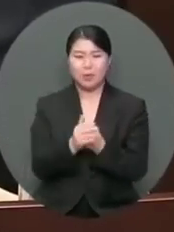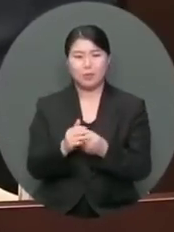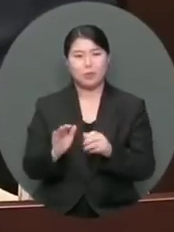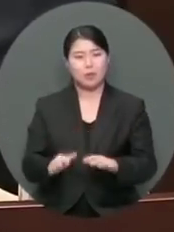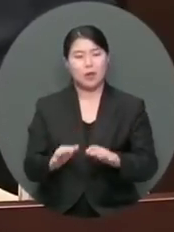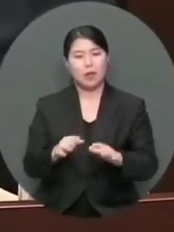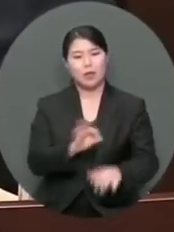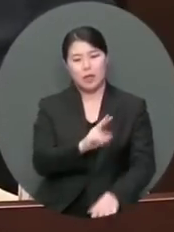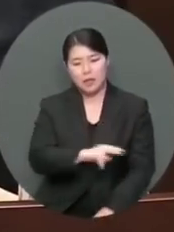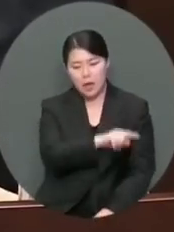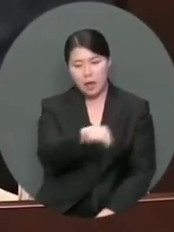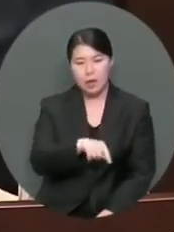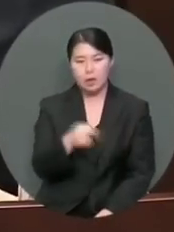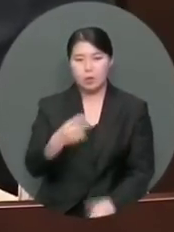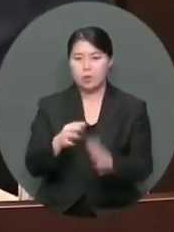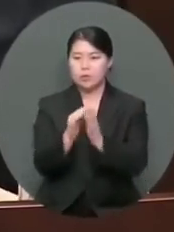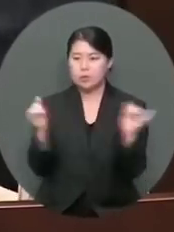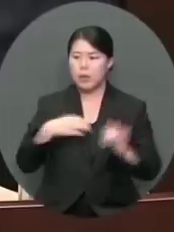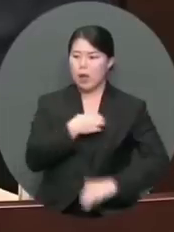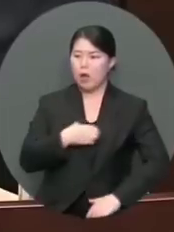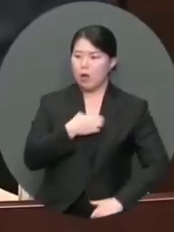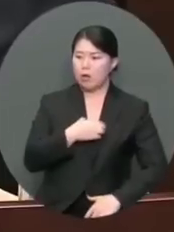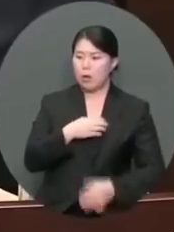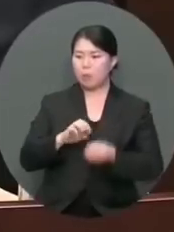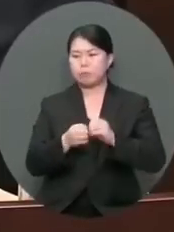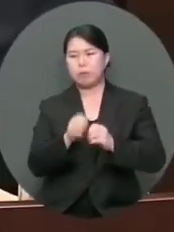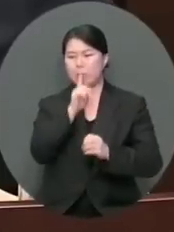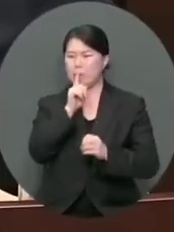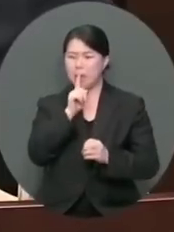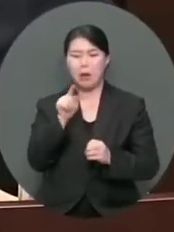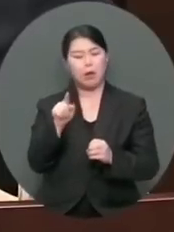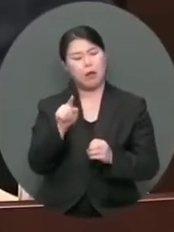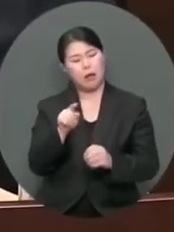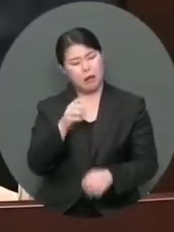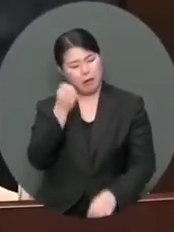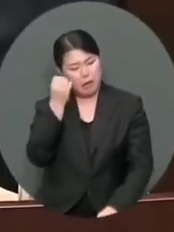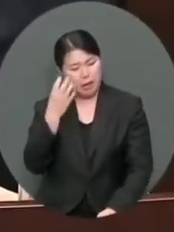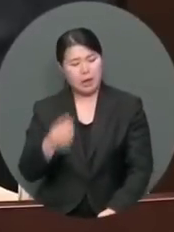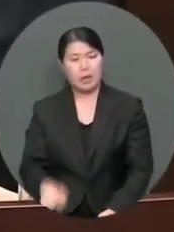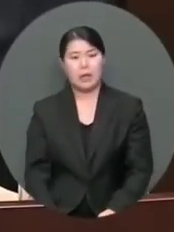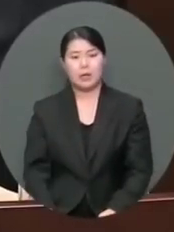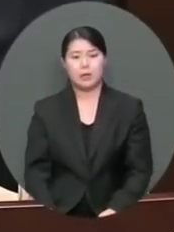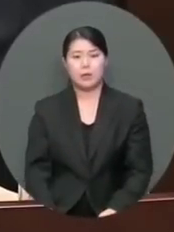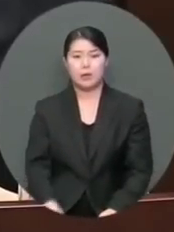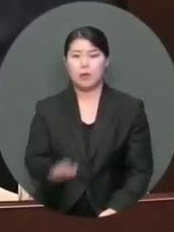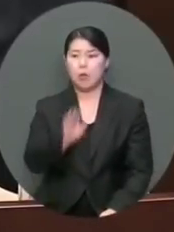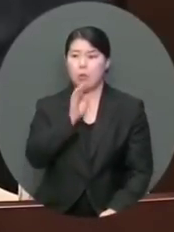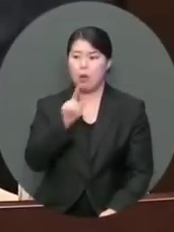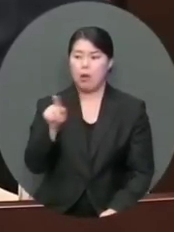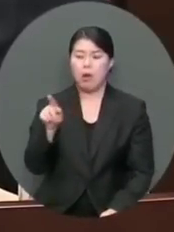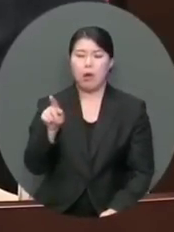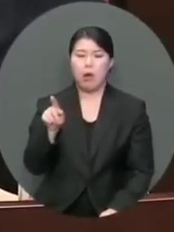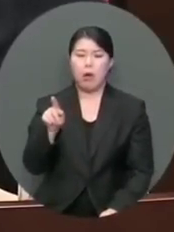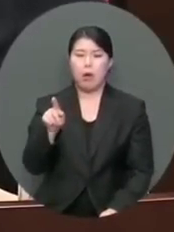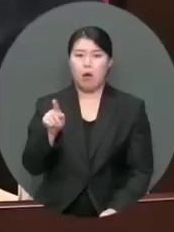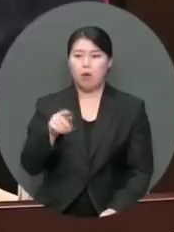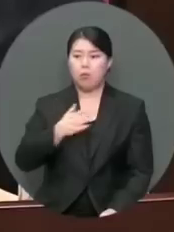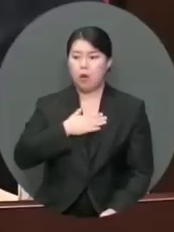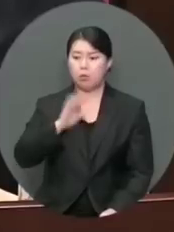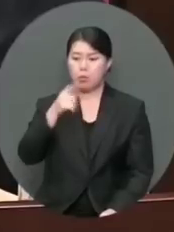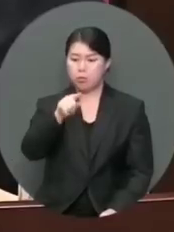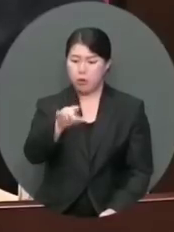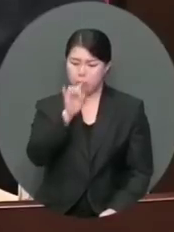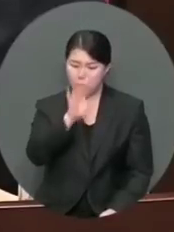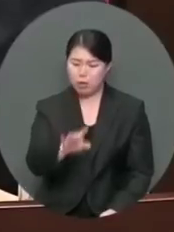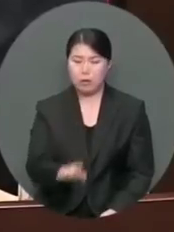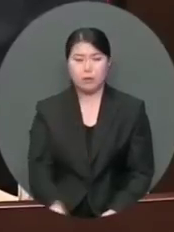언론이 우려를 괴담으로 치부하는 것. 저는 이 자체가 괴담이라고 생각합니다. 적반하장이자 이거는 내로남불입니다.